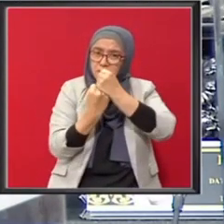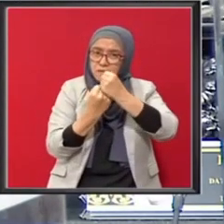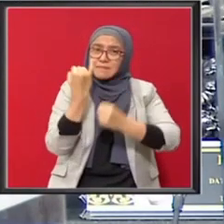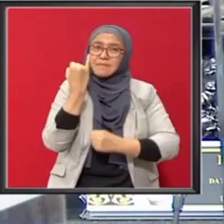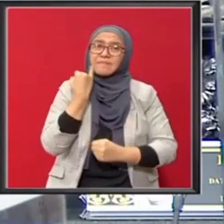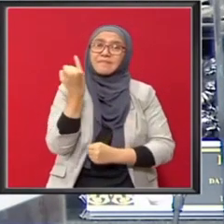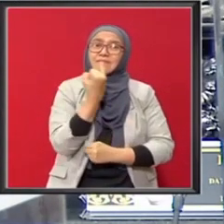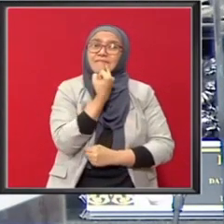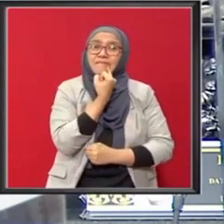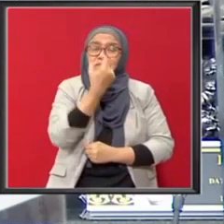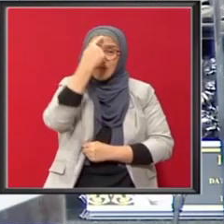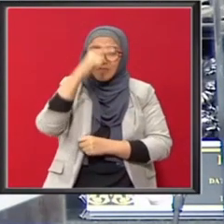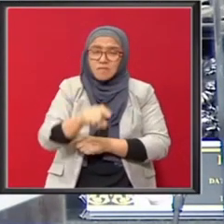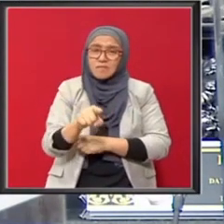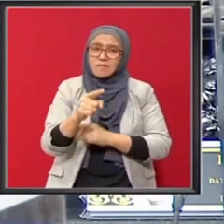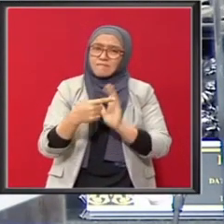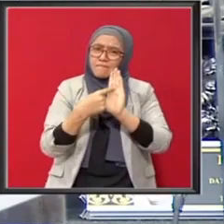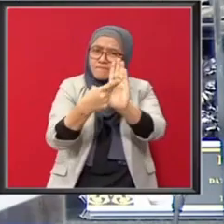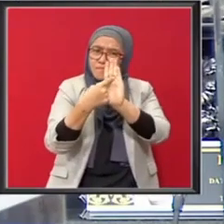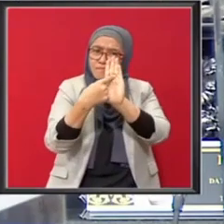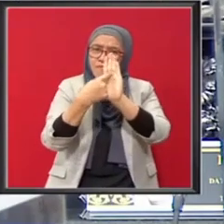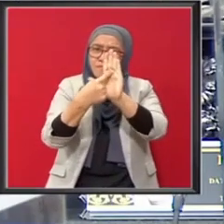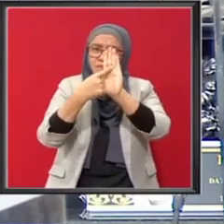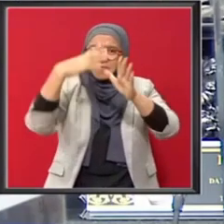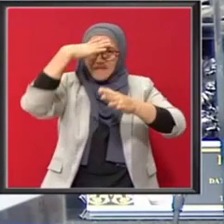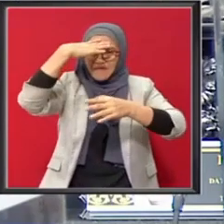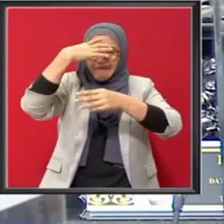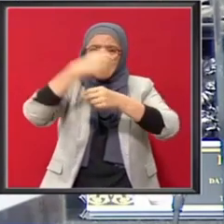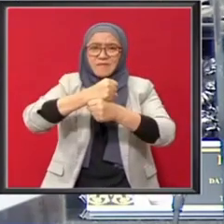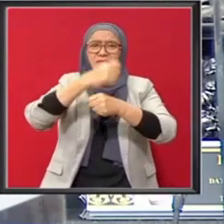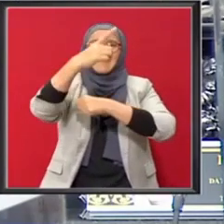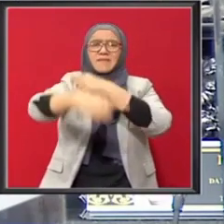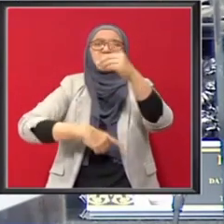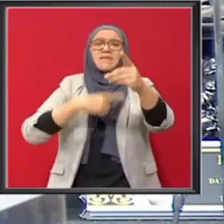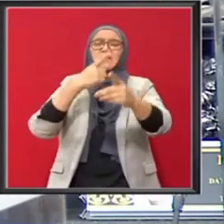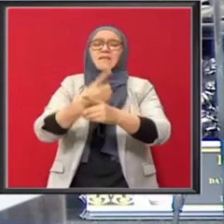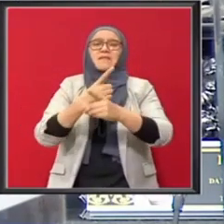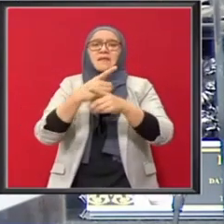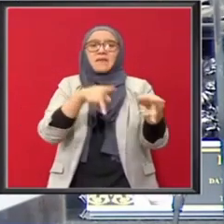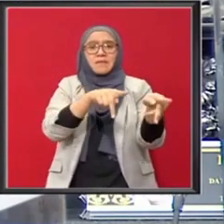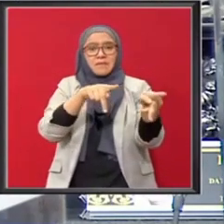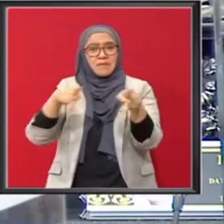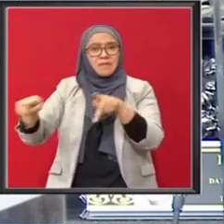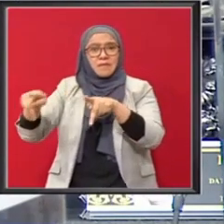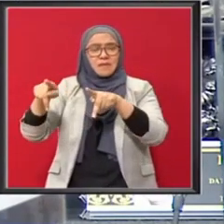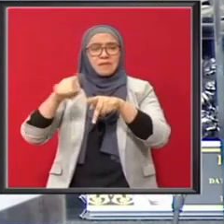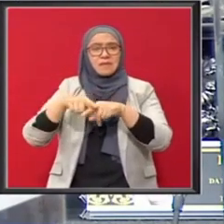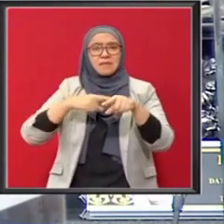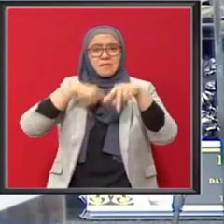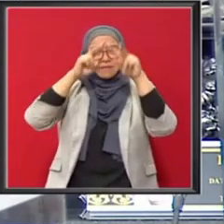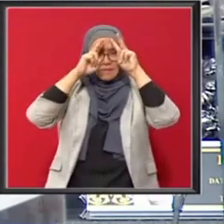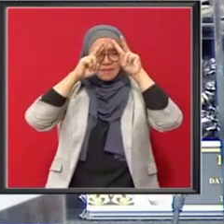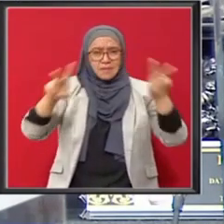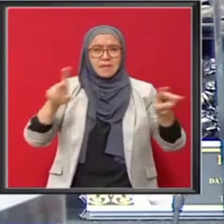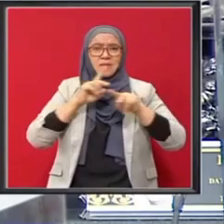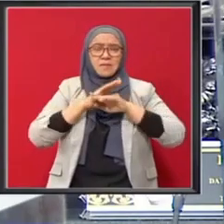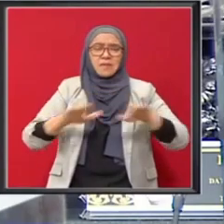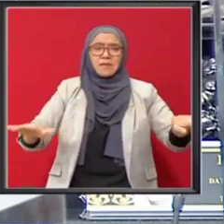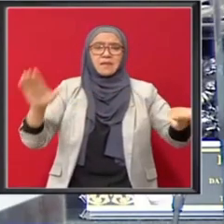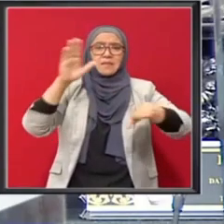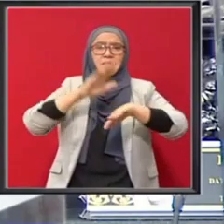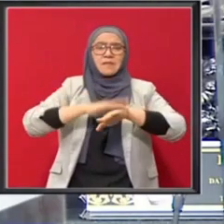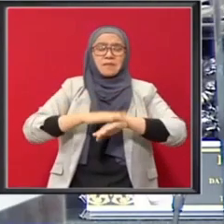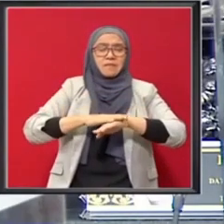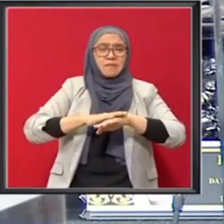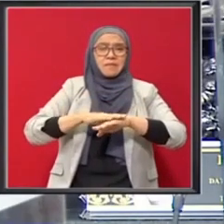usaha untuk mengenang ahkan dan meyakinkan dunia ke atas pendamaian dipanggil the delay of the century seperti yang